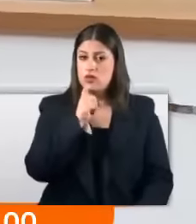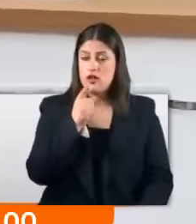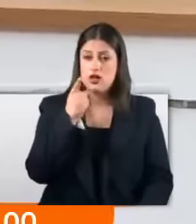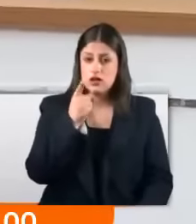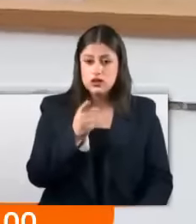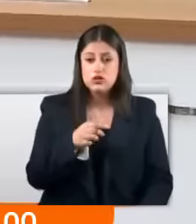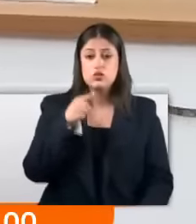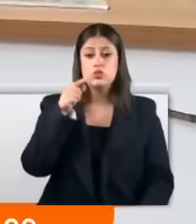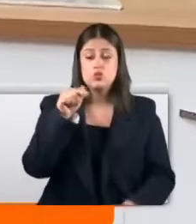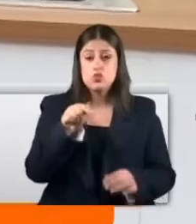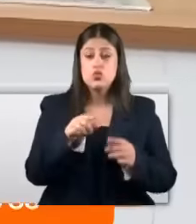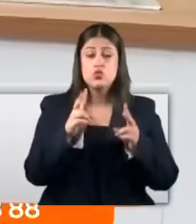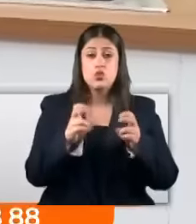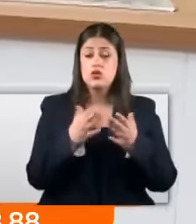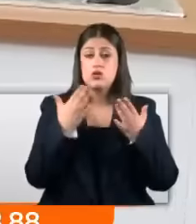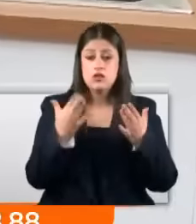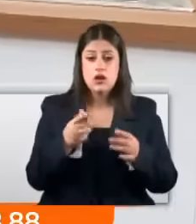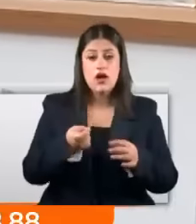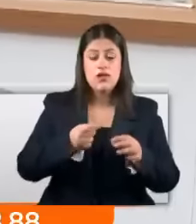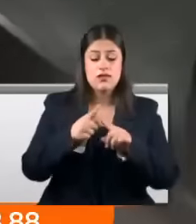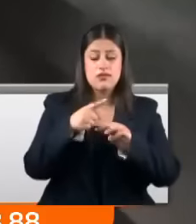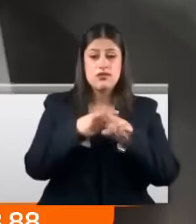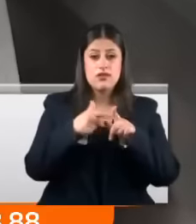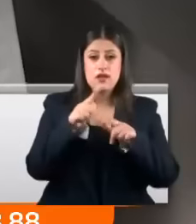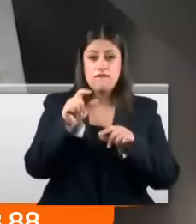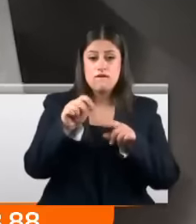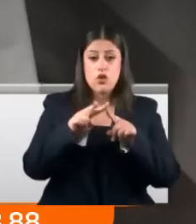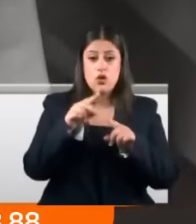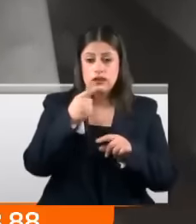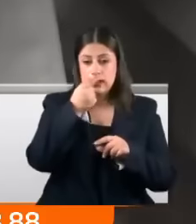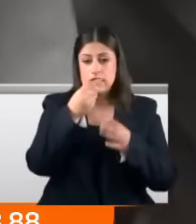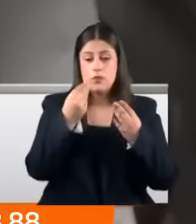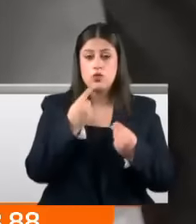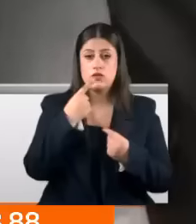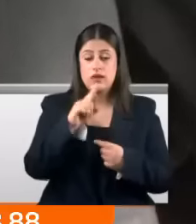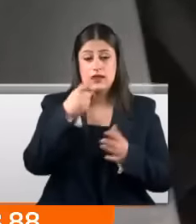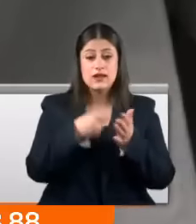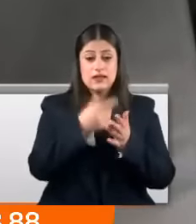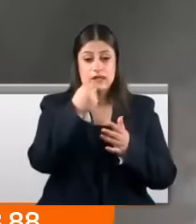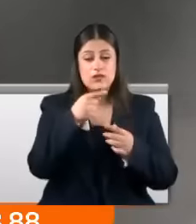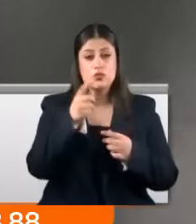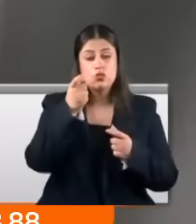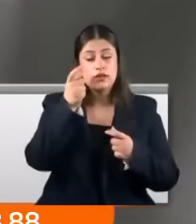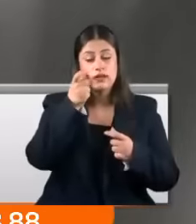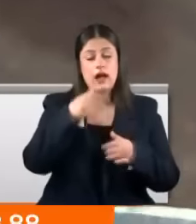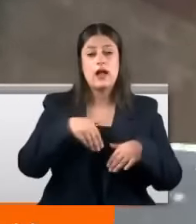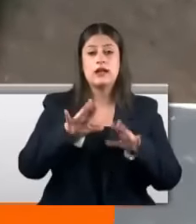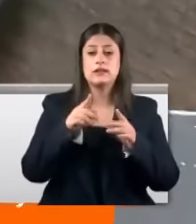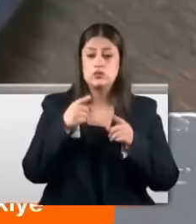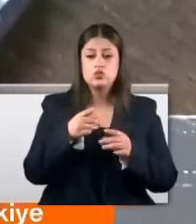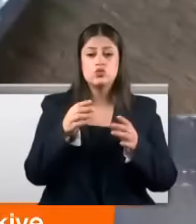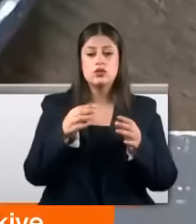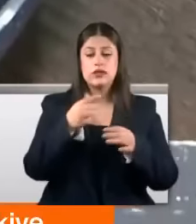içerisindesiniz. İşte bu olay teflon gribine neden oluyor. Adının grip olduğuna bakmayın. Soğuk algınlığı gibi başlayan